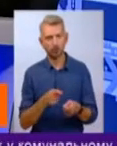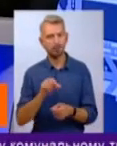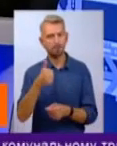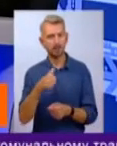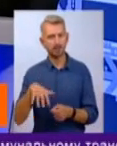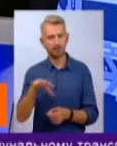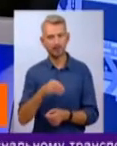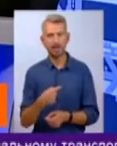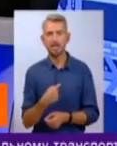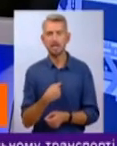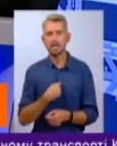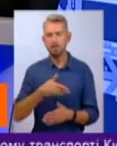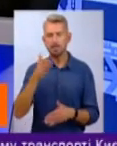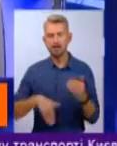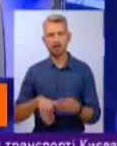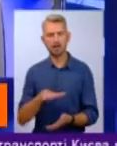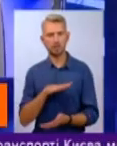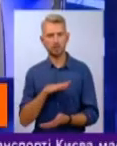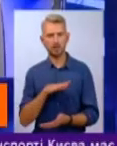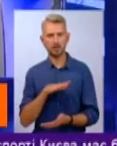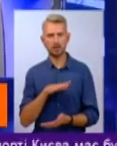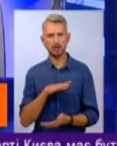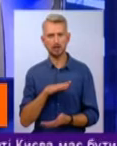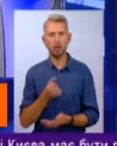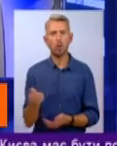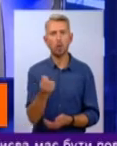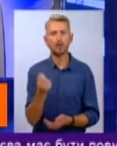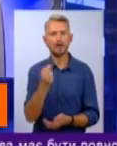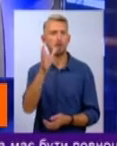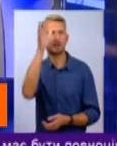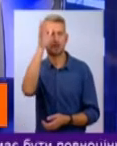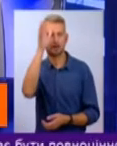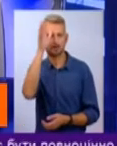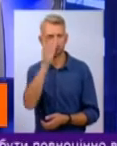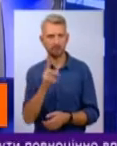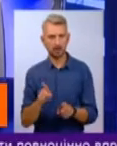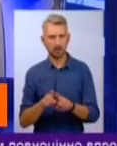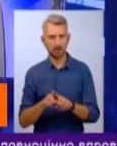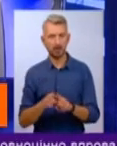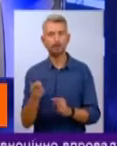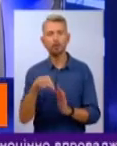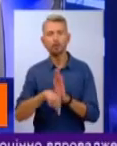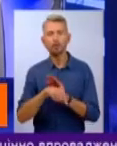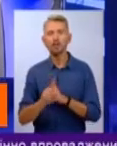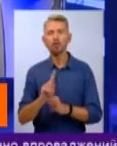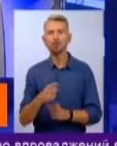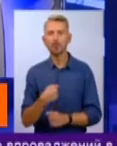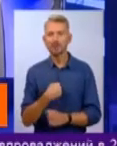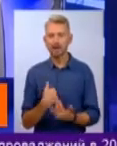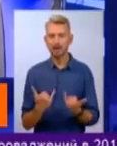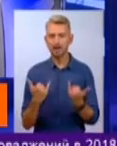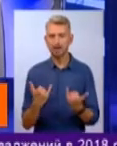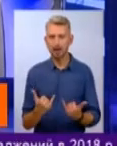все, я перестала бути носієм знань, як таких, в тому розумінні, що я